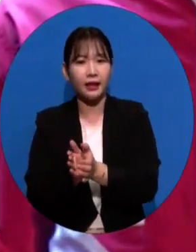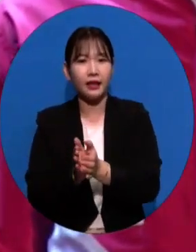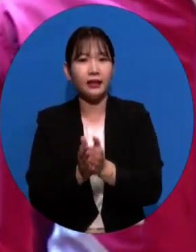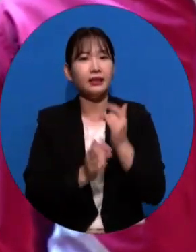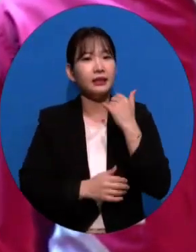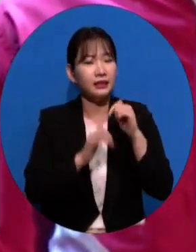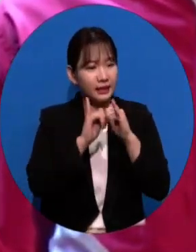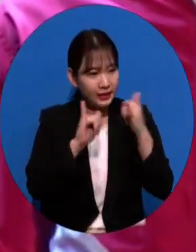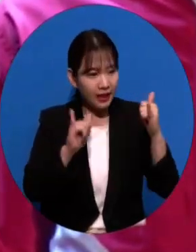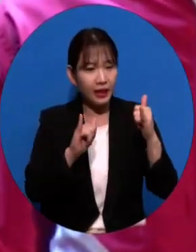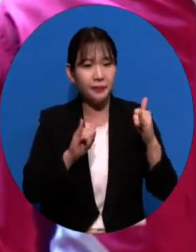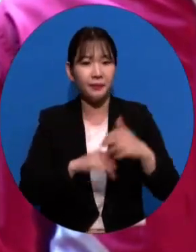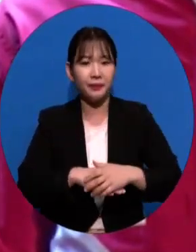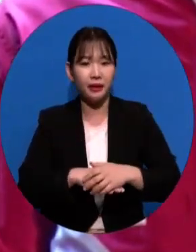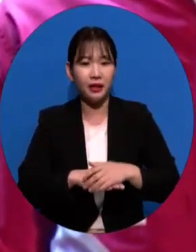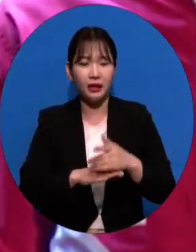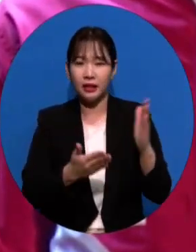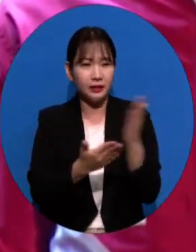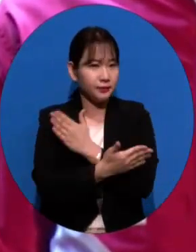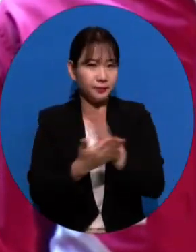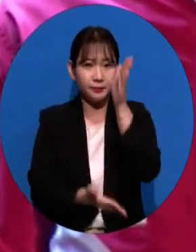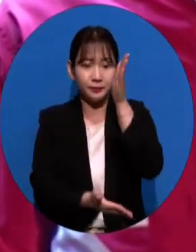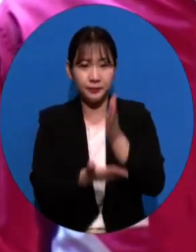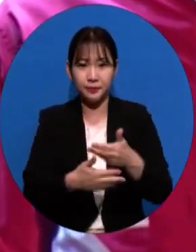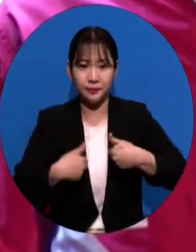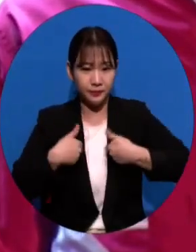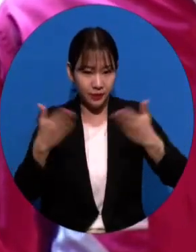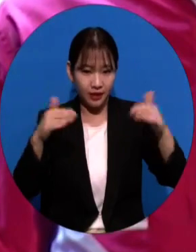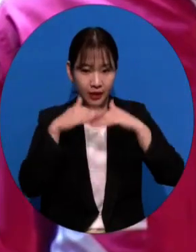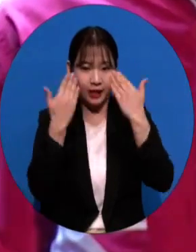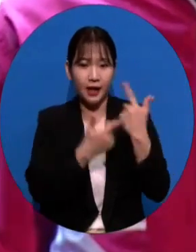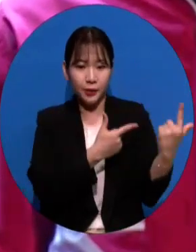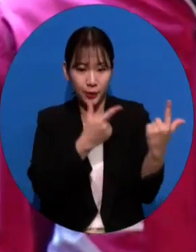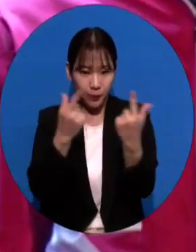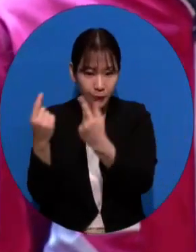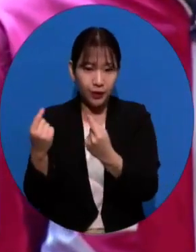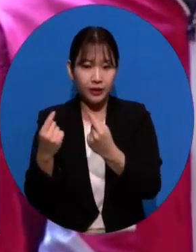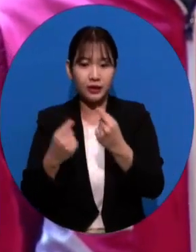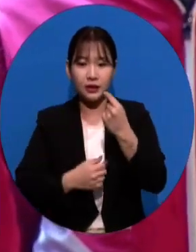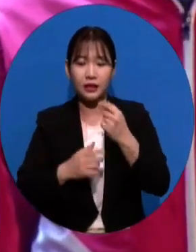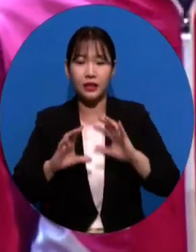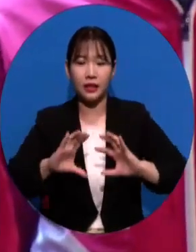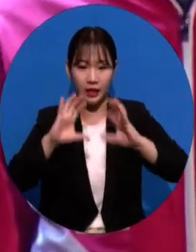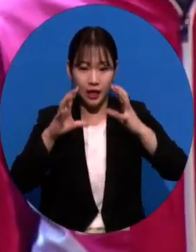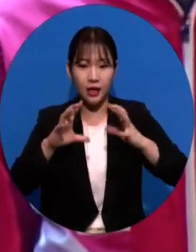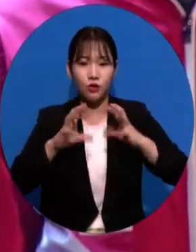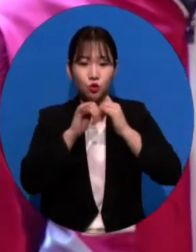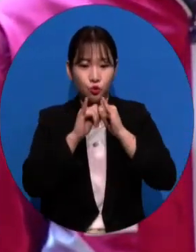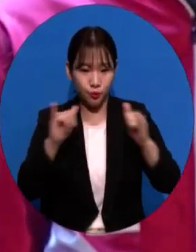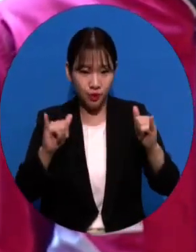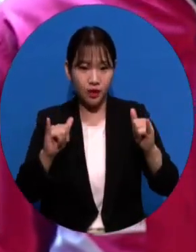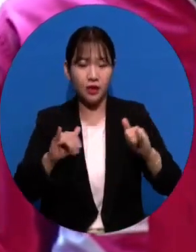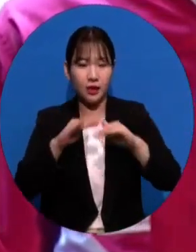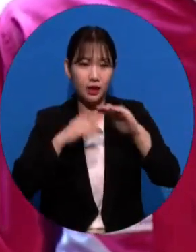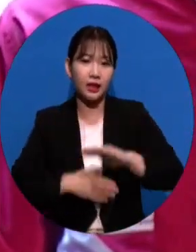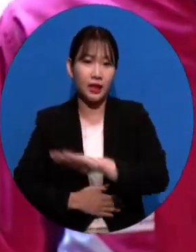계층이나 이런 거 따질 것도 없이 다 똑같은 이 나라 국민이고